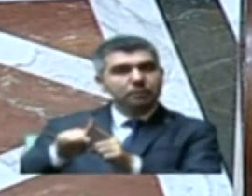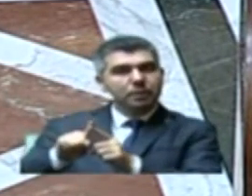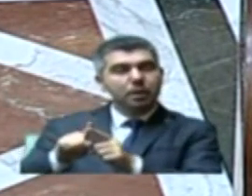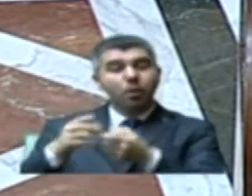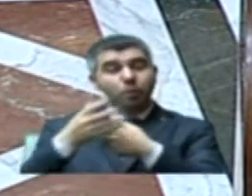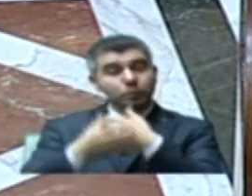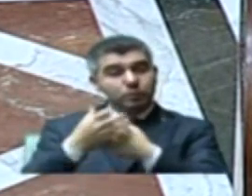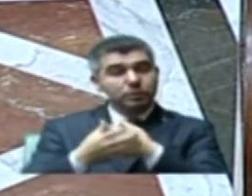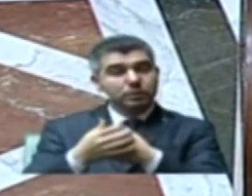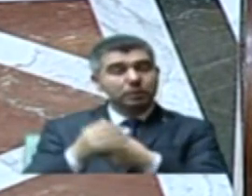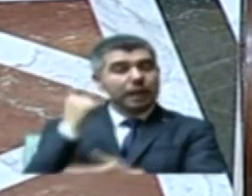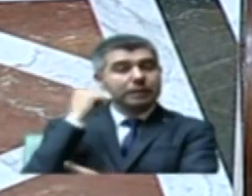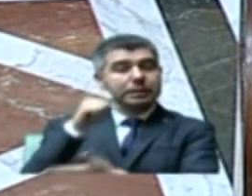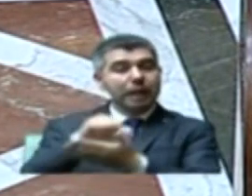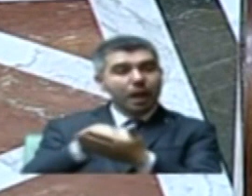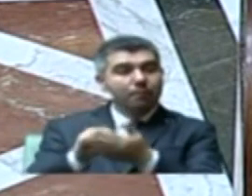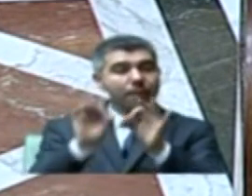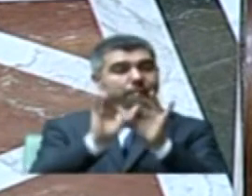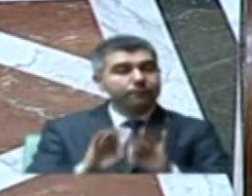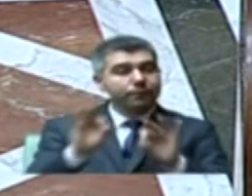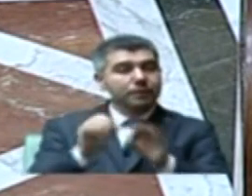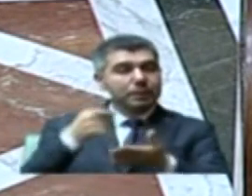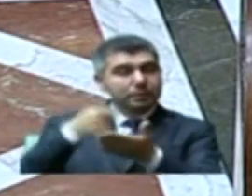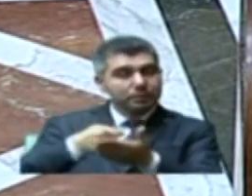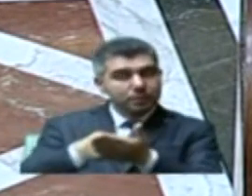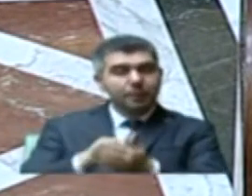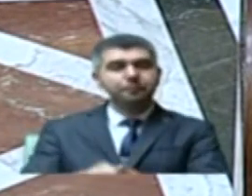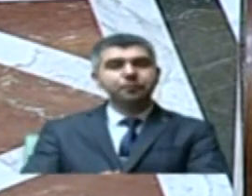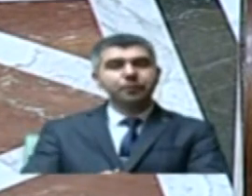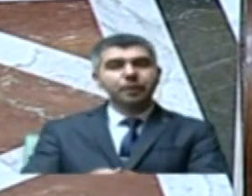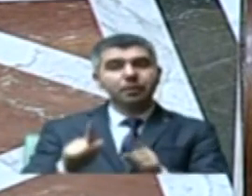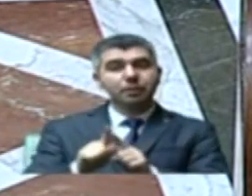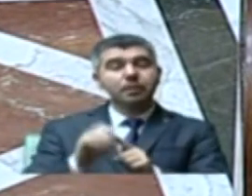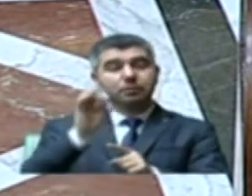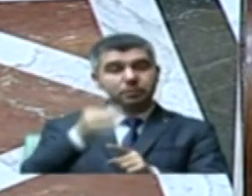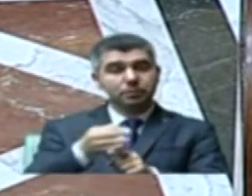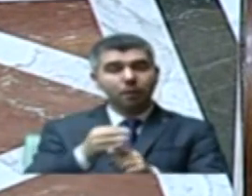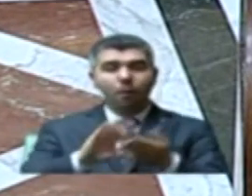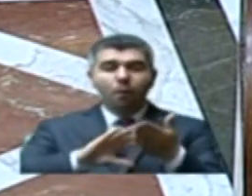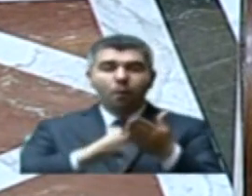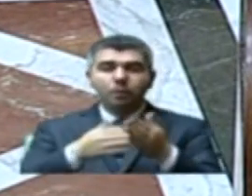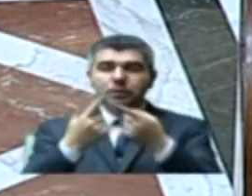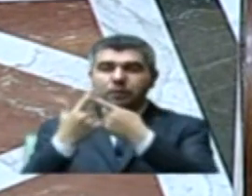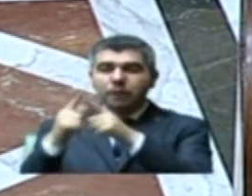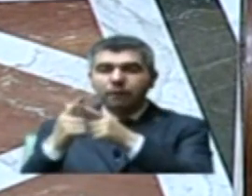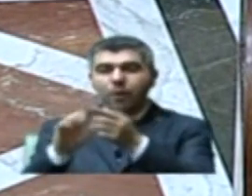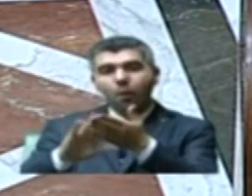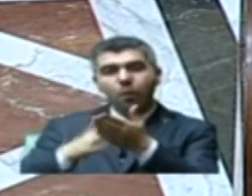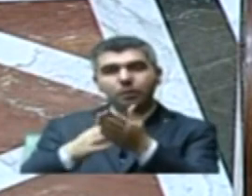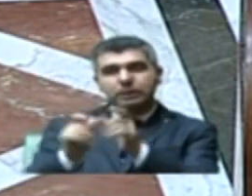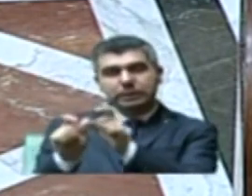مدنية أو بالغرامات أو الإدانات النقدية. هذا المنشور دقق وحدد الدور الذي تطلع به